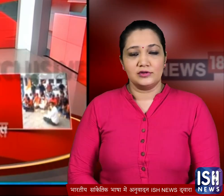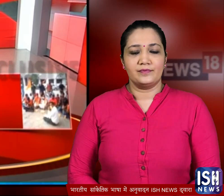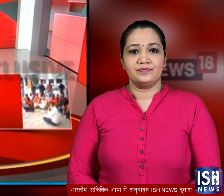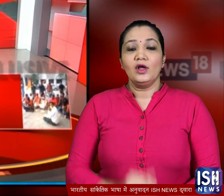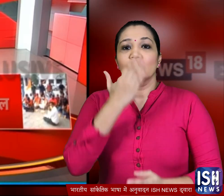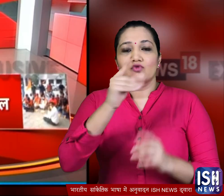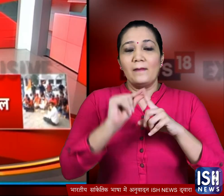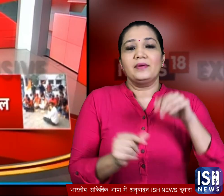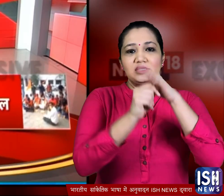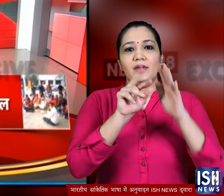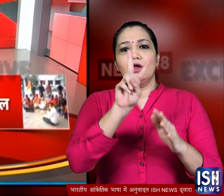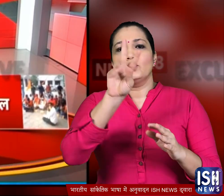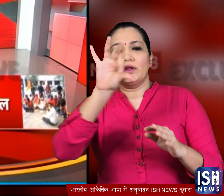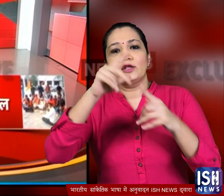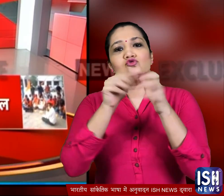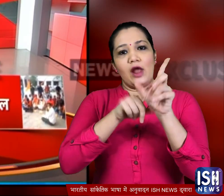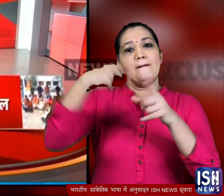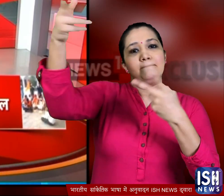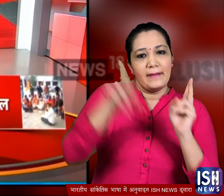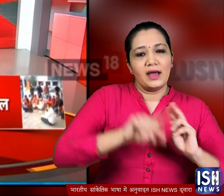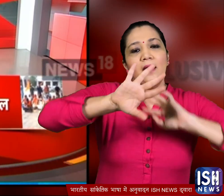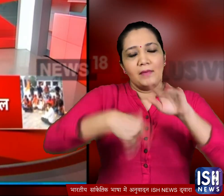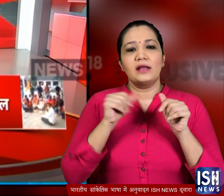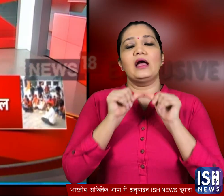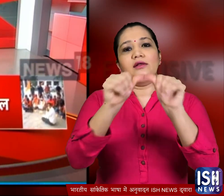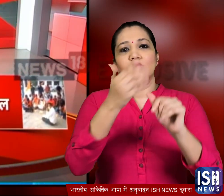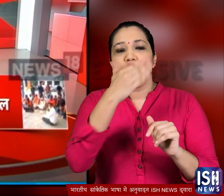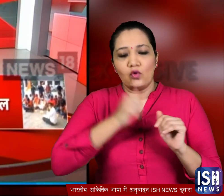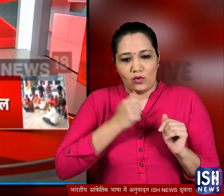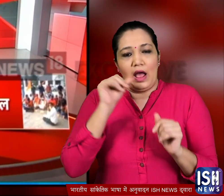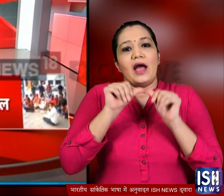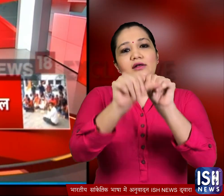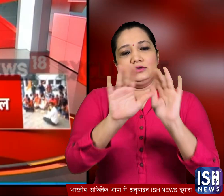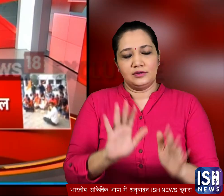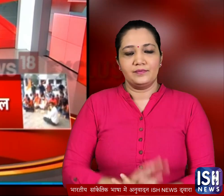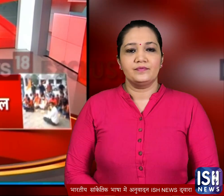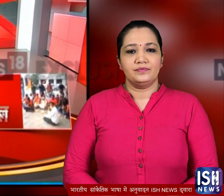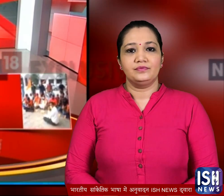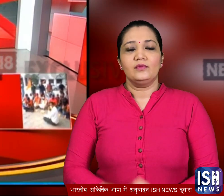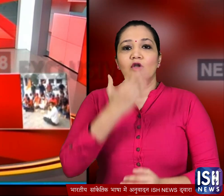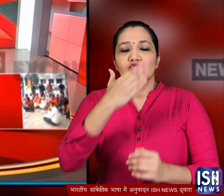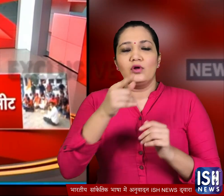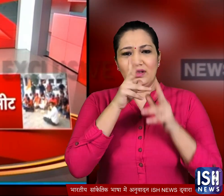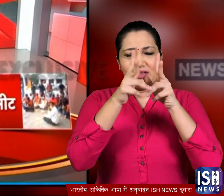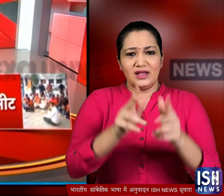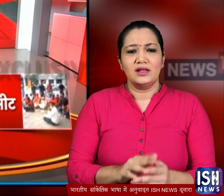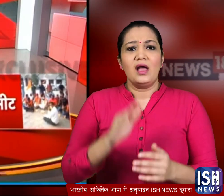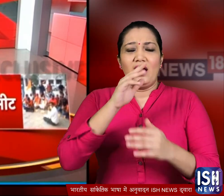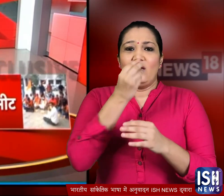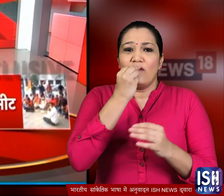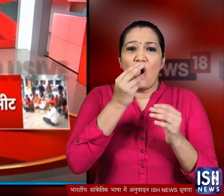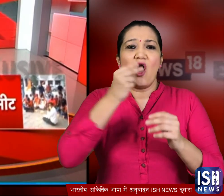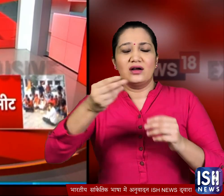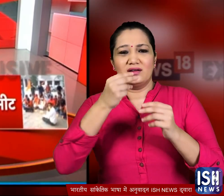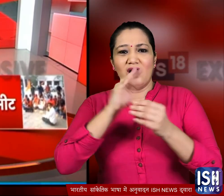पता चला है कि स्कूल की प्रिंसिपल 29 जुलाई को आएंगी, जिसके बाद वो इस मुद्दे पर स्कूल का पक्ष रख सकती हैं। इस मामले में स्कूल का कहना है कि वहां